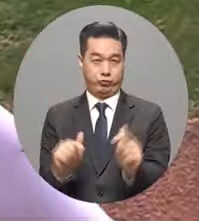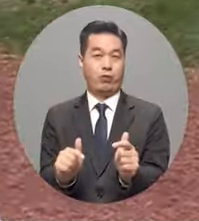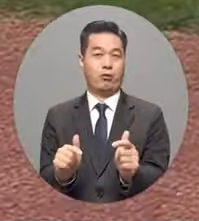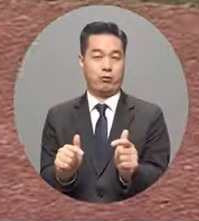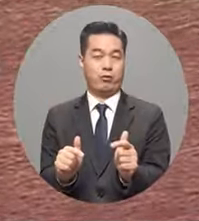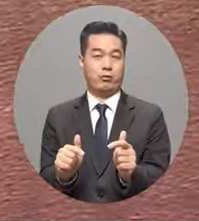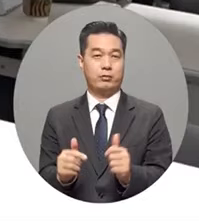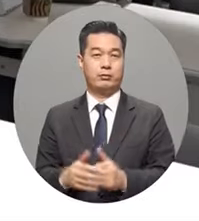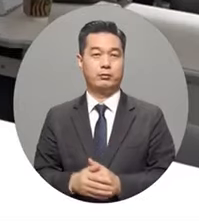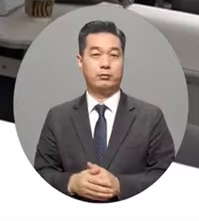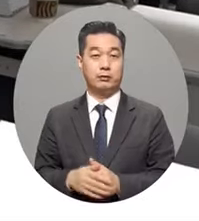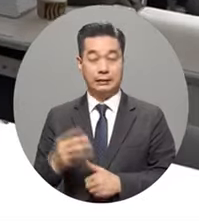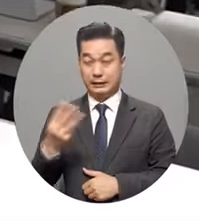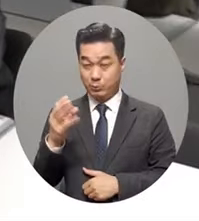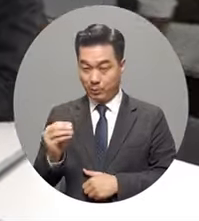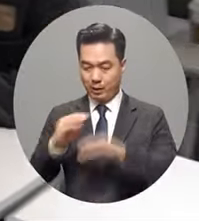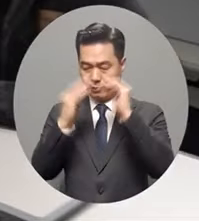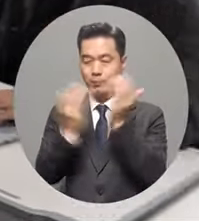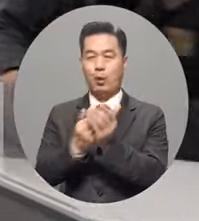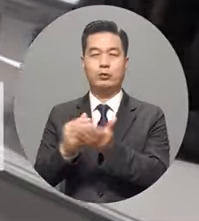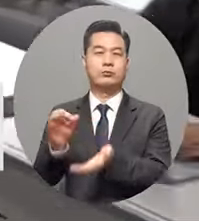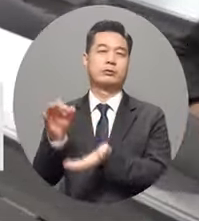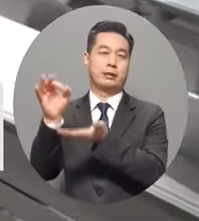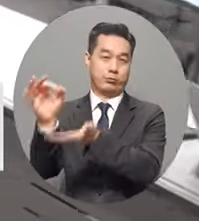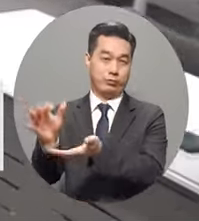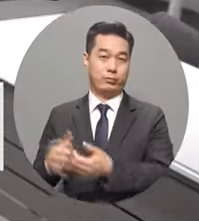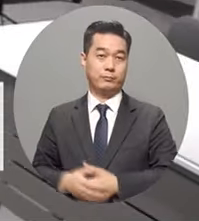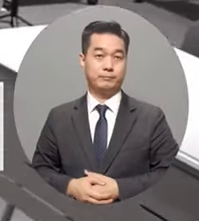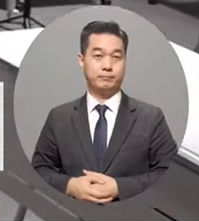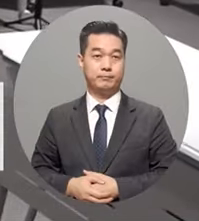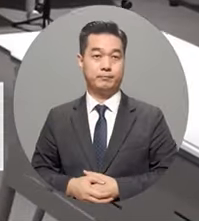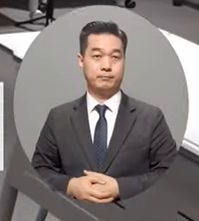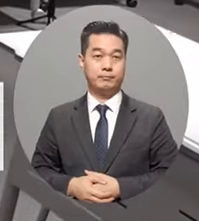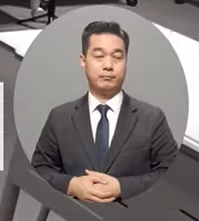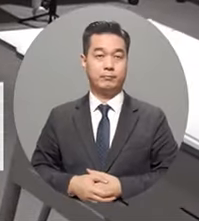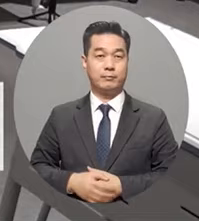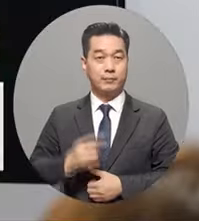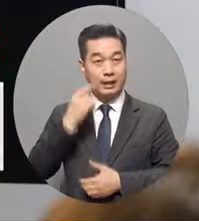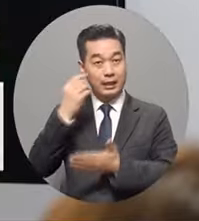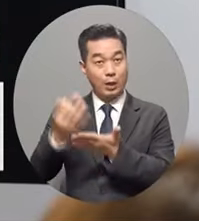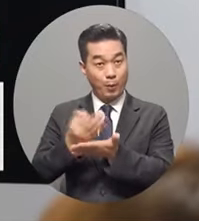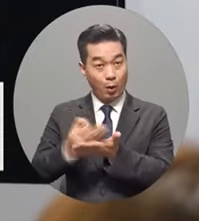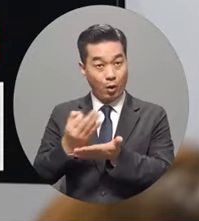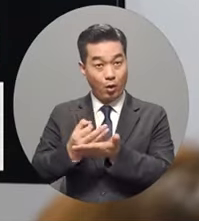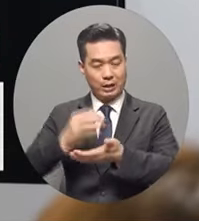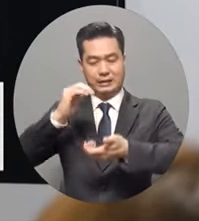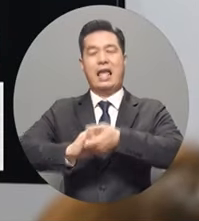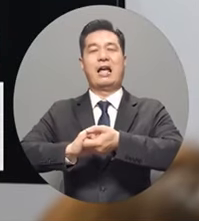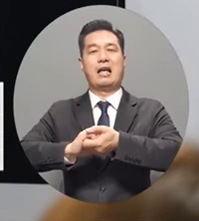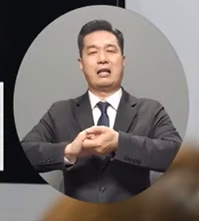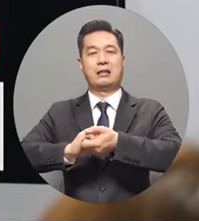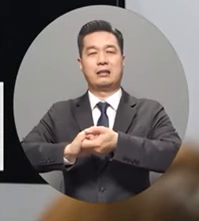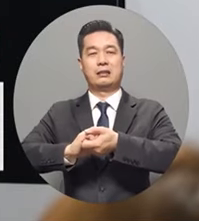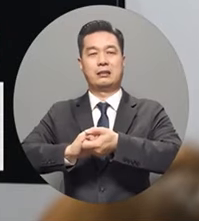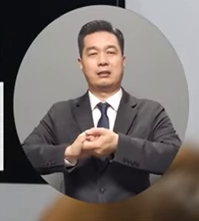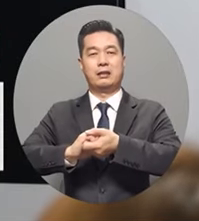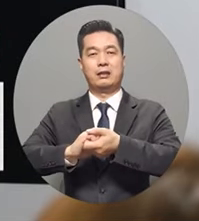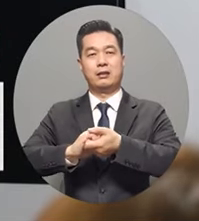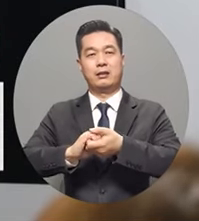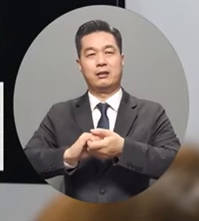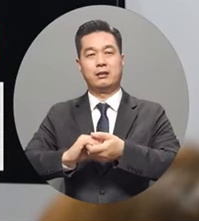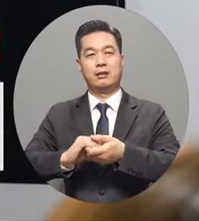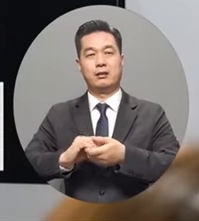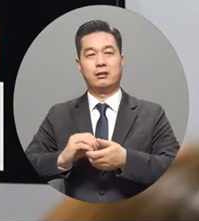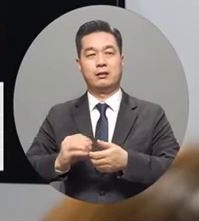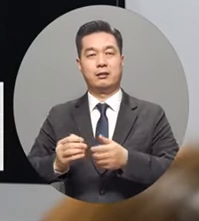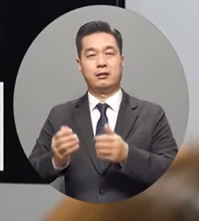줄였고 그마저도 모두 기부합니다. 세러리 캡에 상한선에 걸리기 때문에 여유분이 별로 없다고 이렇게 말씀하신